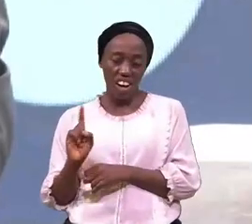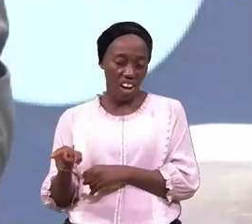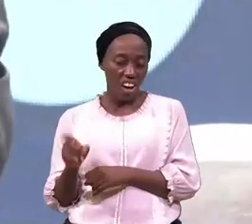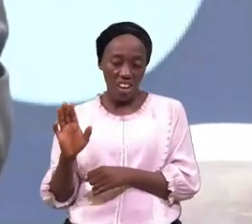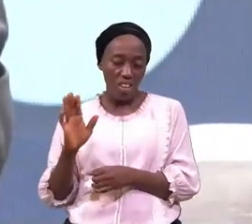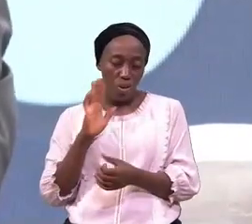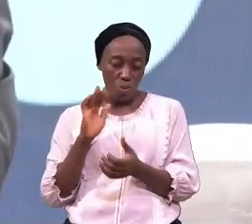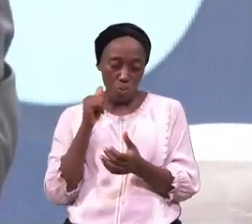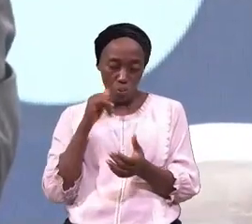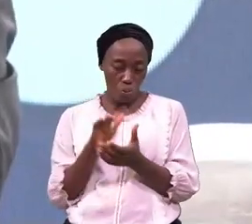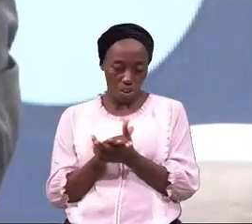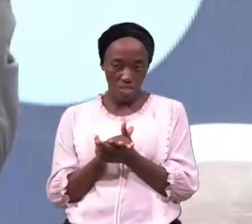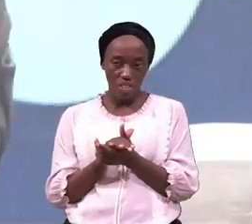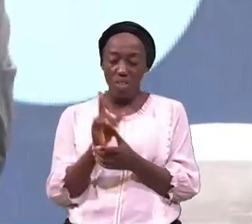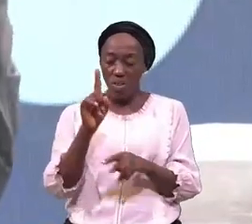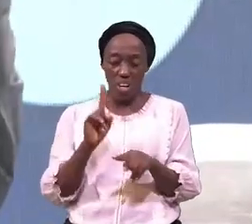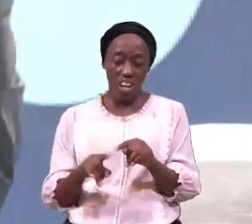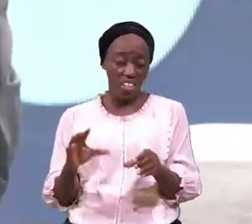Tu ne peux pas l'amener au ciel.